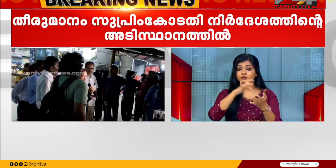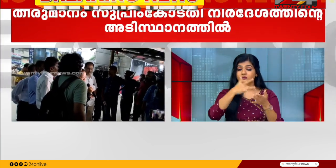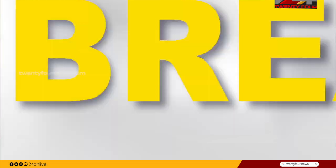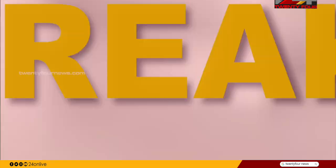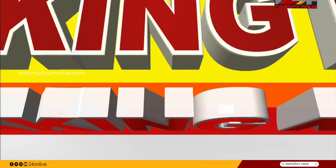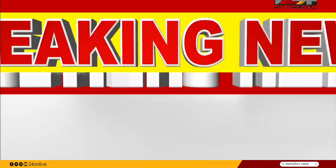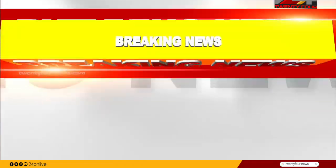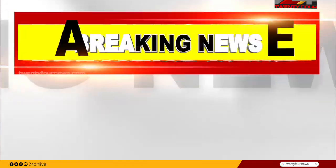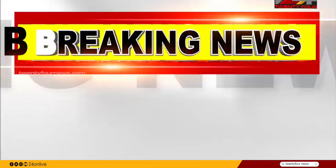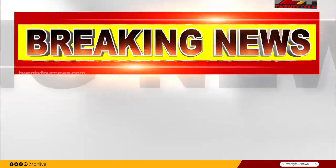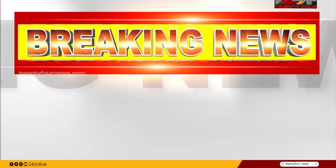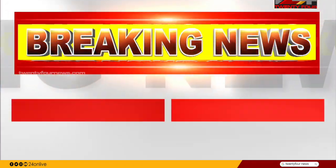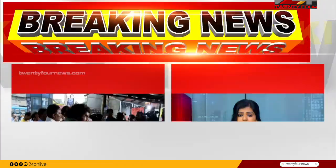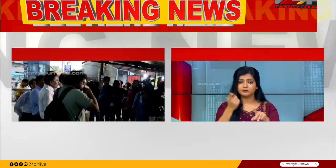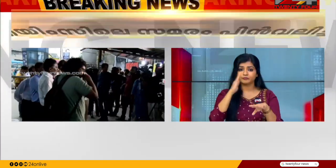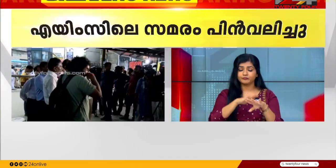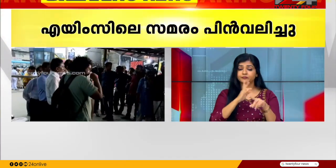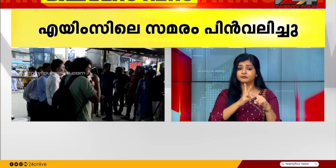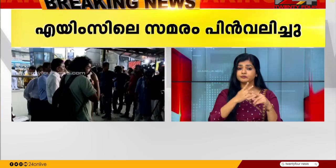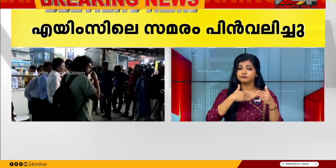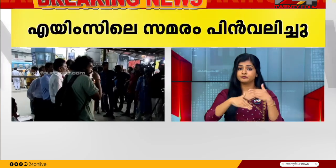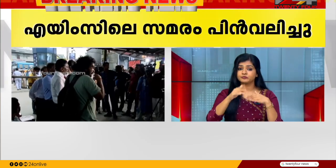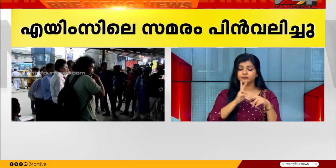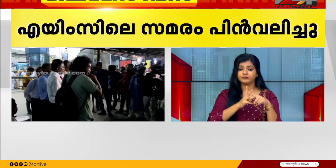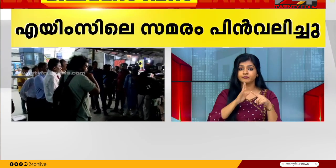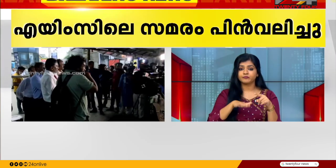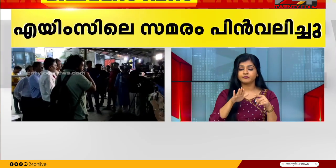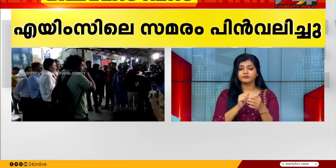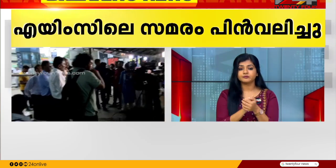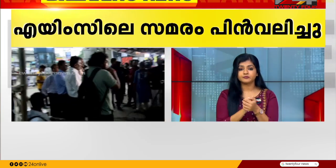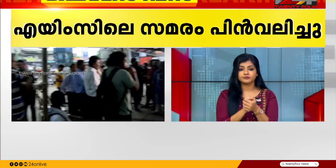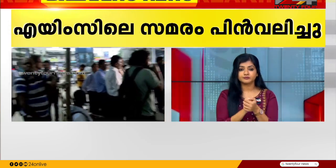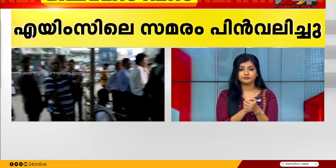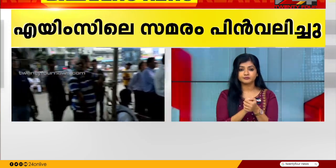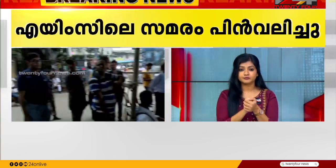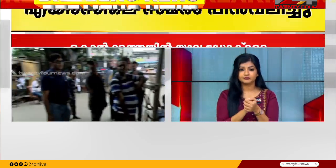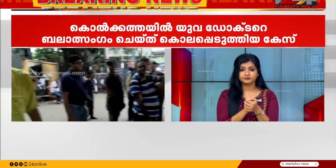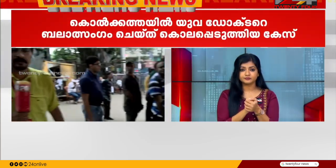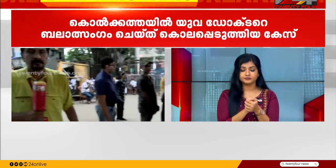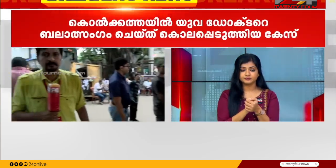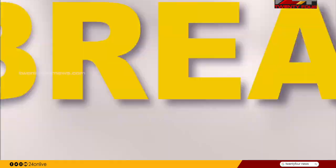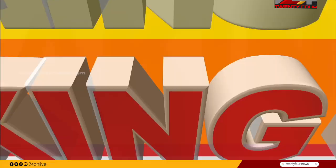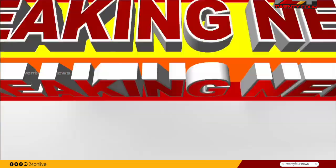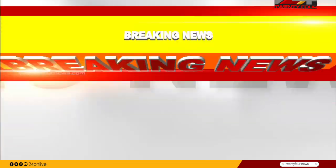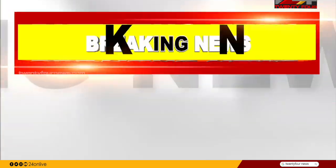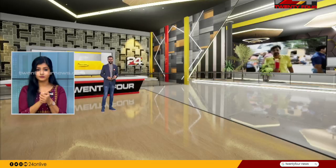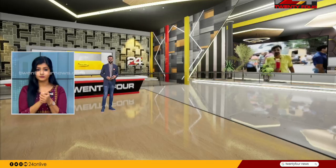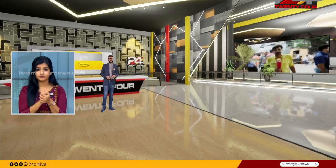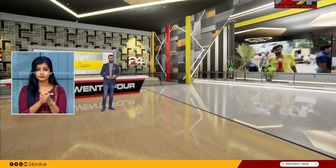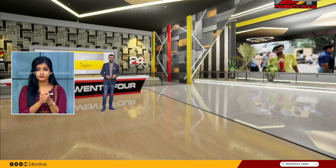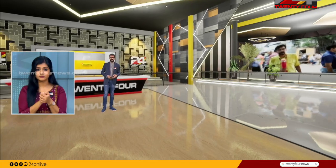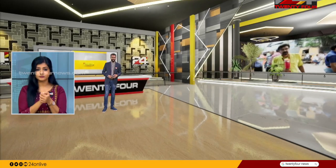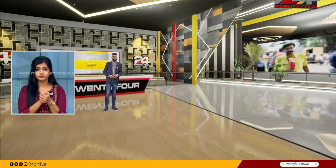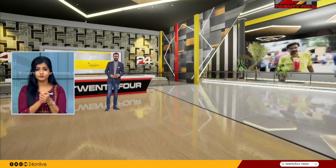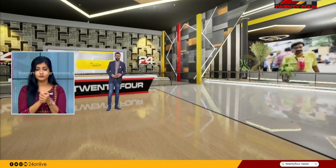പണിമുടക്ക് അടക്കമുള്ള പ്രതിഷേധങ്ങളും ഇപ്പോഴും സജീവമായി തന്നെ പുരോഗമിക്കുകയാണ്. ഉന്മേഷ്, ശരി. ബൽറാം നെടുങ്ങാടിയാണ് കൊൽക്കത്തയിൽ നിന്ന്